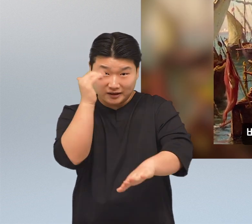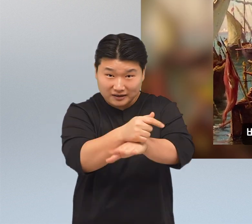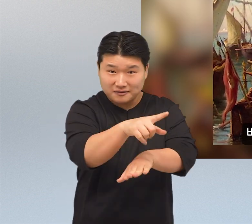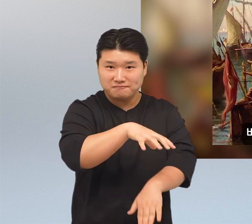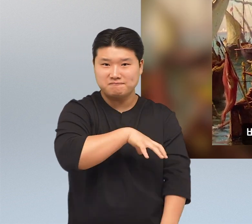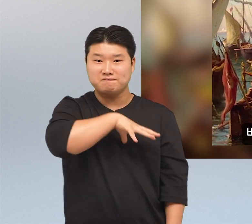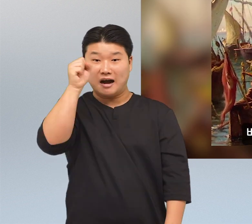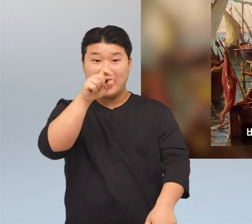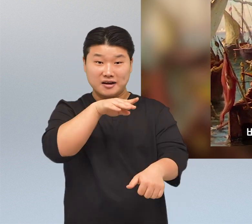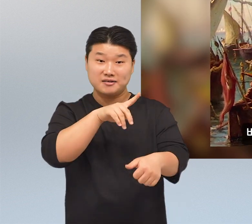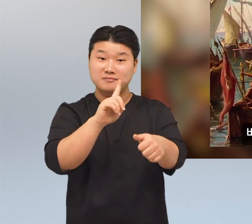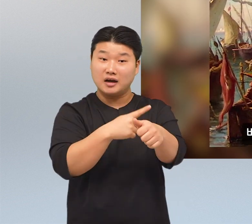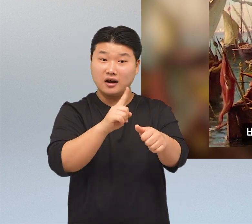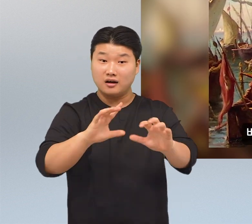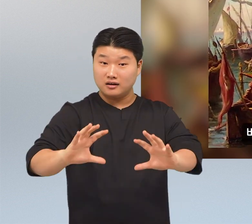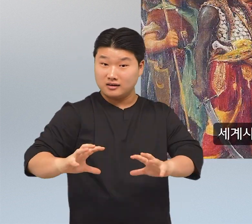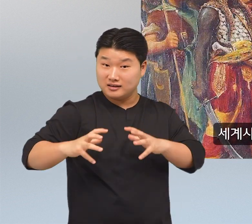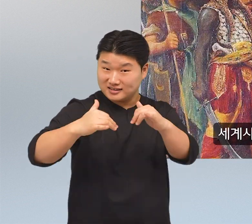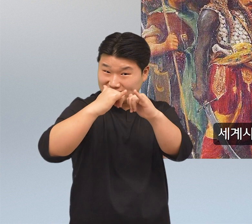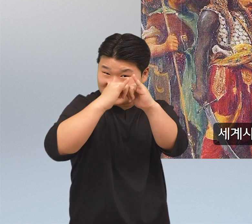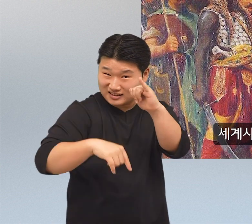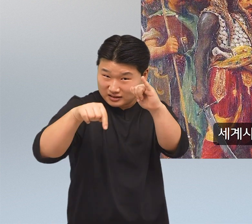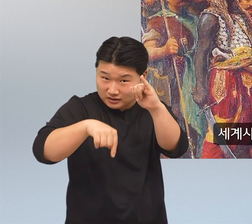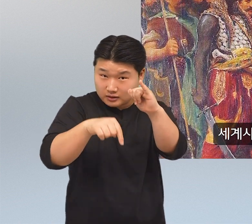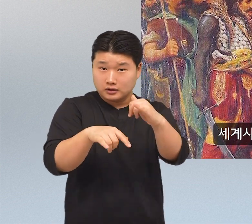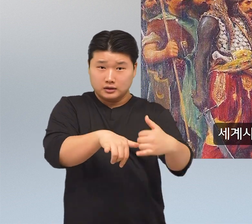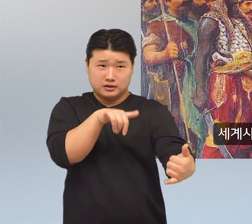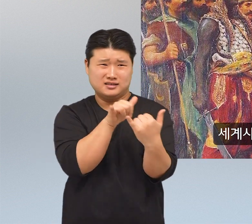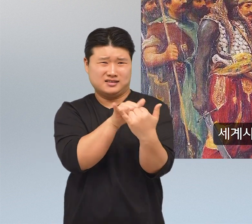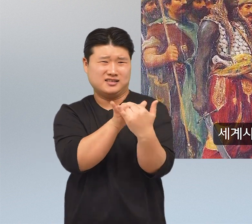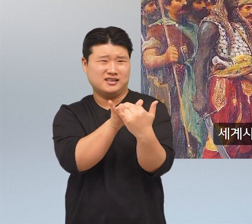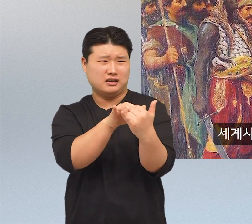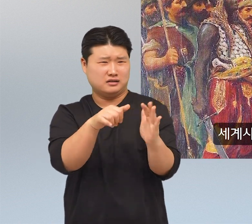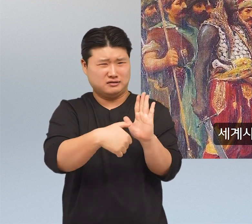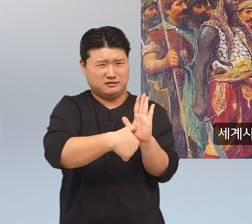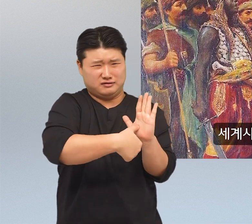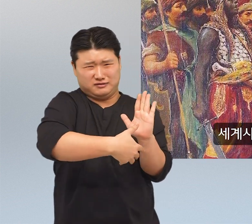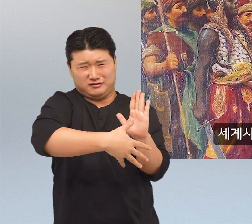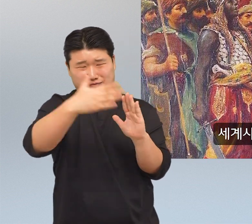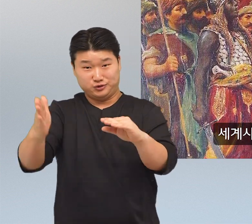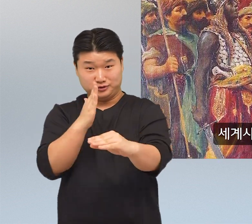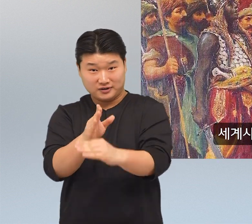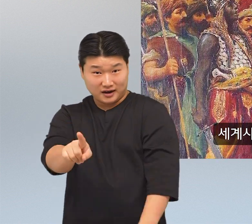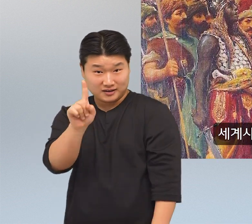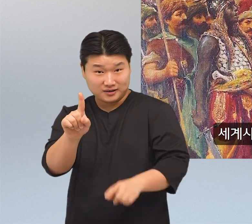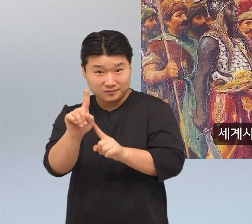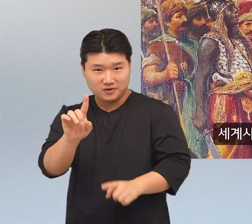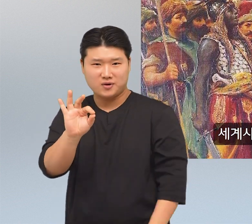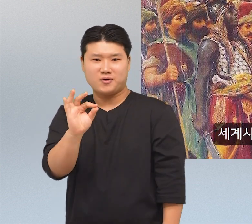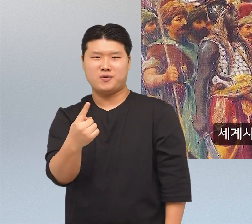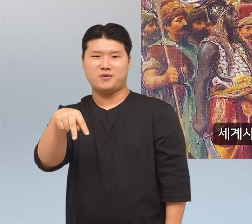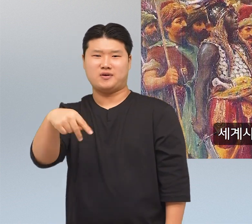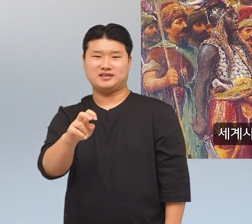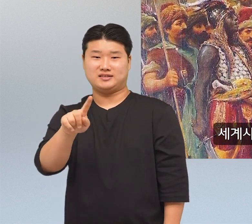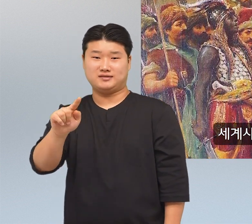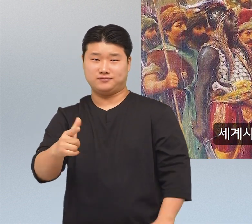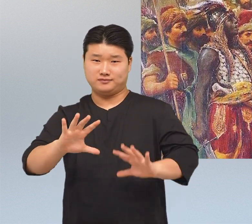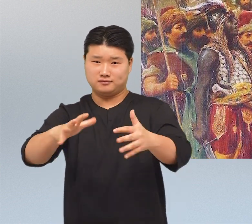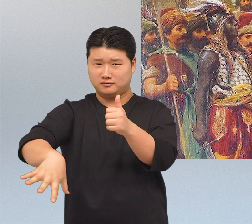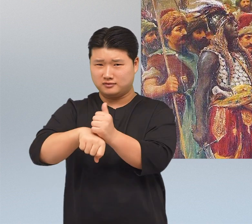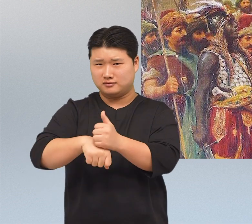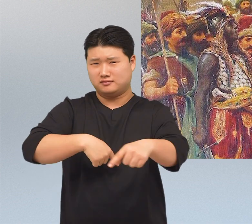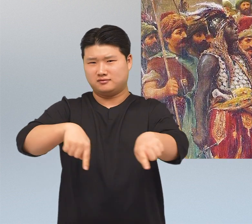끌어올리는 기상천외한 방법으로 세계사에서 가장 인상적인 장면 중 하나를